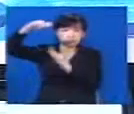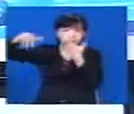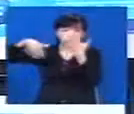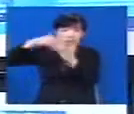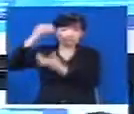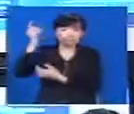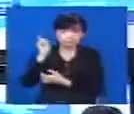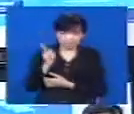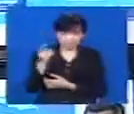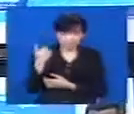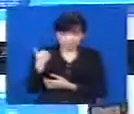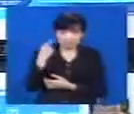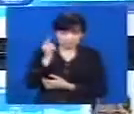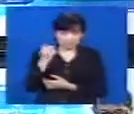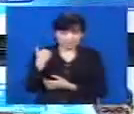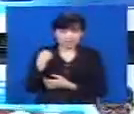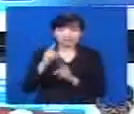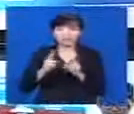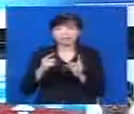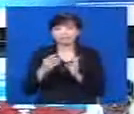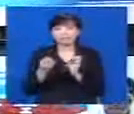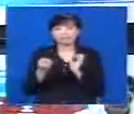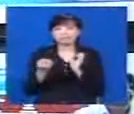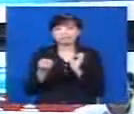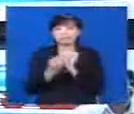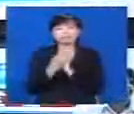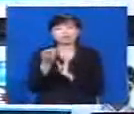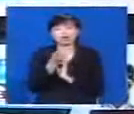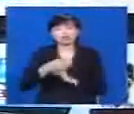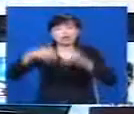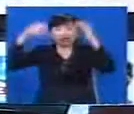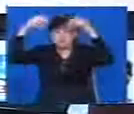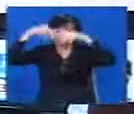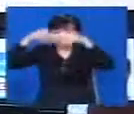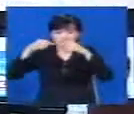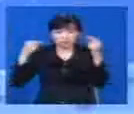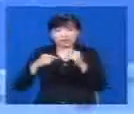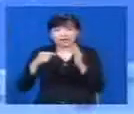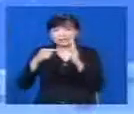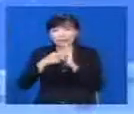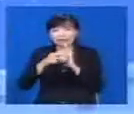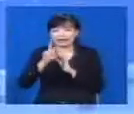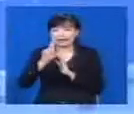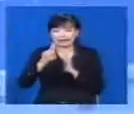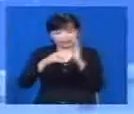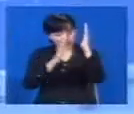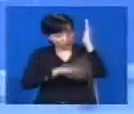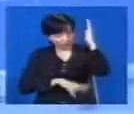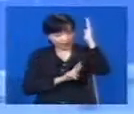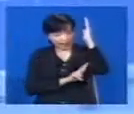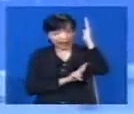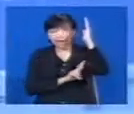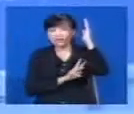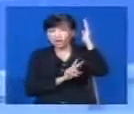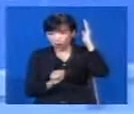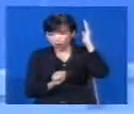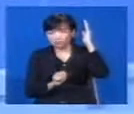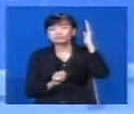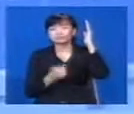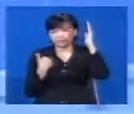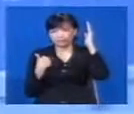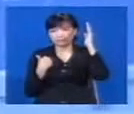ๆนะฮะแต่ถ้าความกดย้อนขึ้นไปเนี่ยก็จะมีฝนตกตั้งแต่ระนองไล่ลงมานะครับแต่อะไรก็ตามในส่วนนั้นในเมื่อเรารู้ล่วงหน้าแล้วก็มีการเตรียมพ